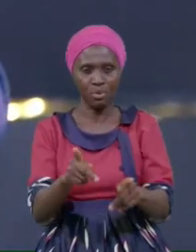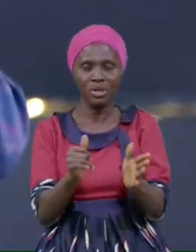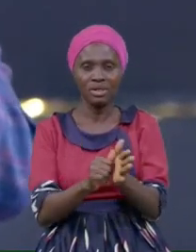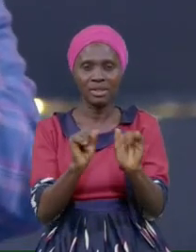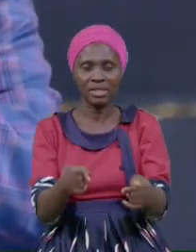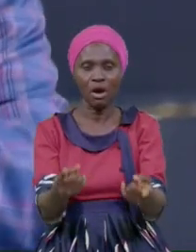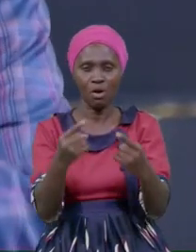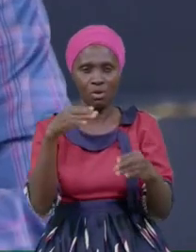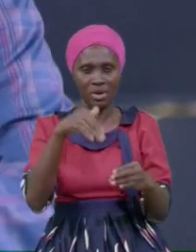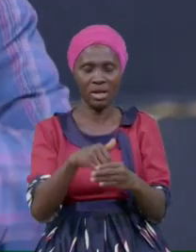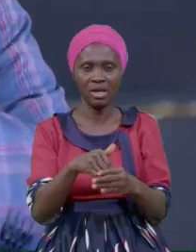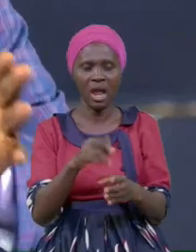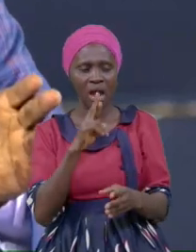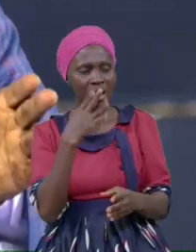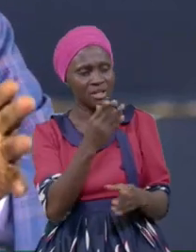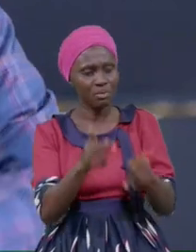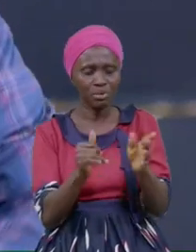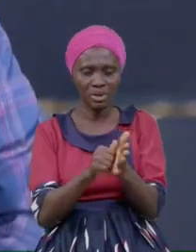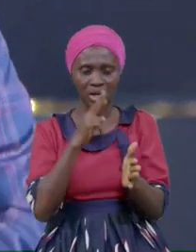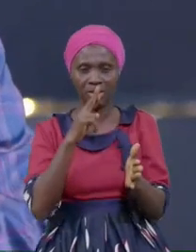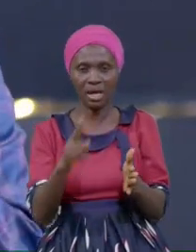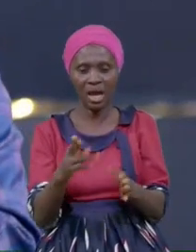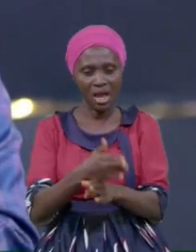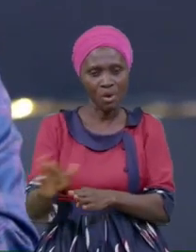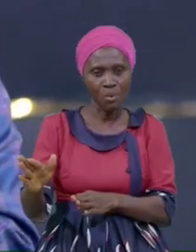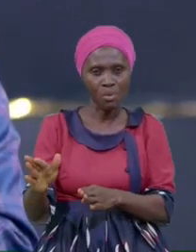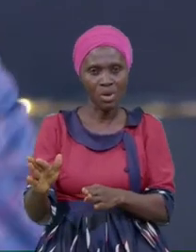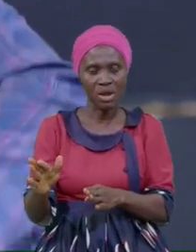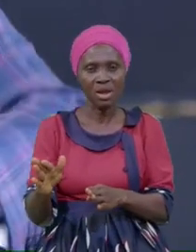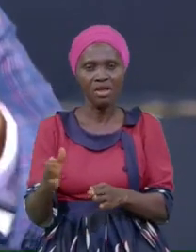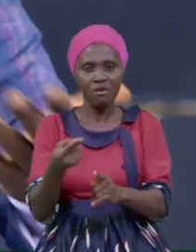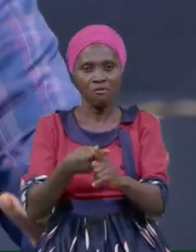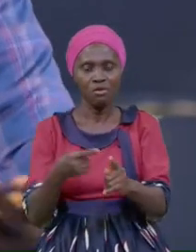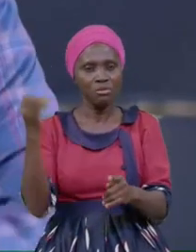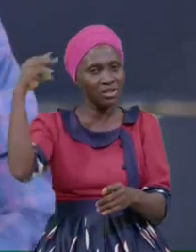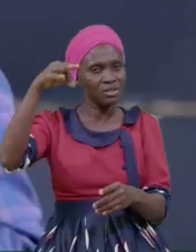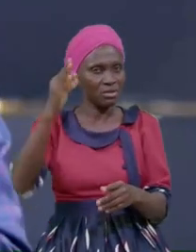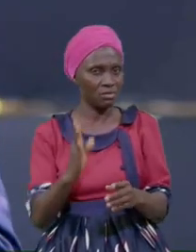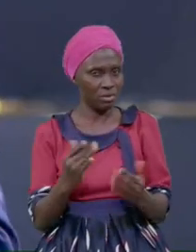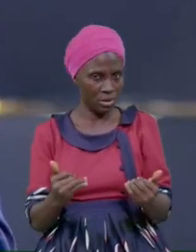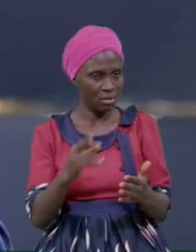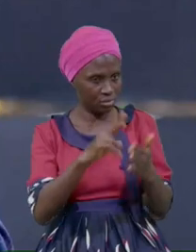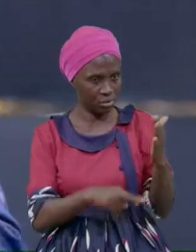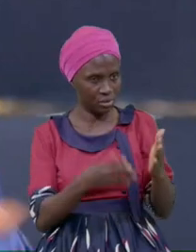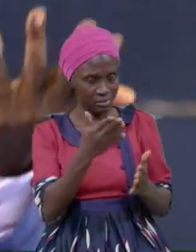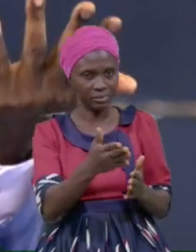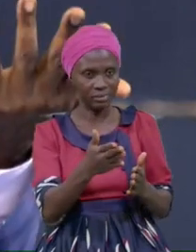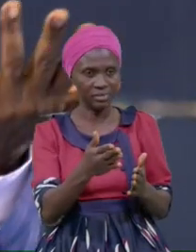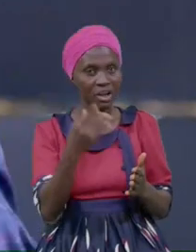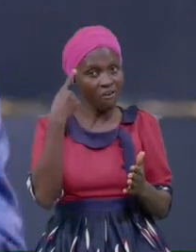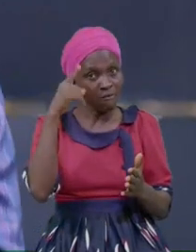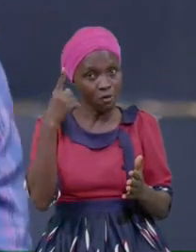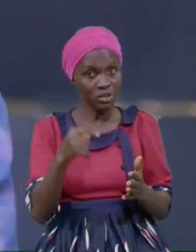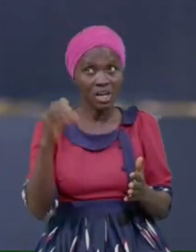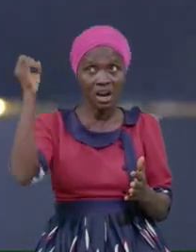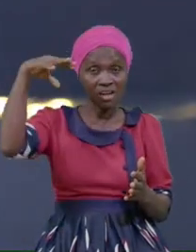sont renvoyés de cette grâce de Dieu? Car la grâce de Dieu, source de salut pour tous